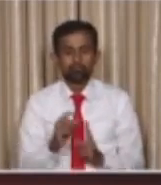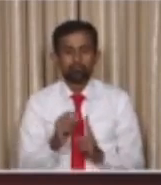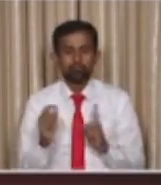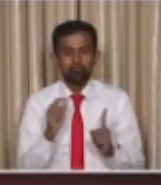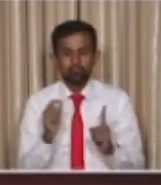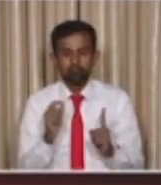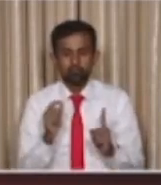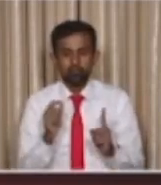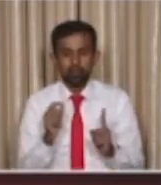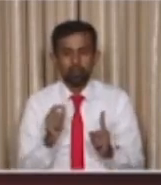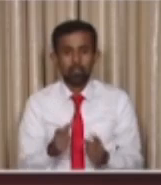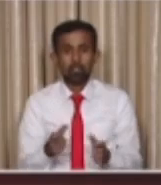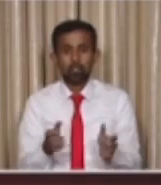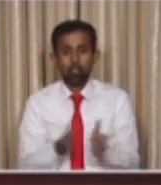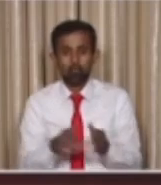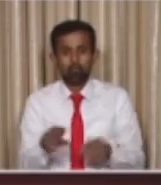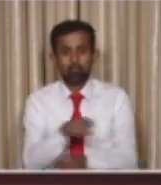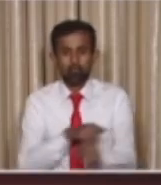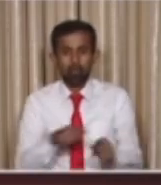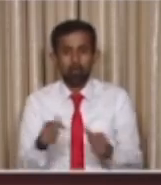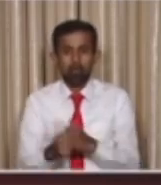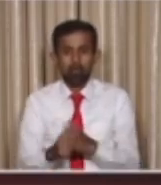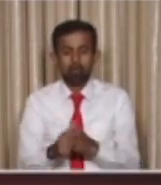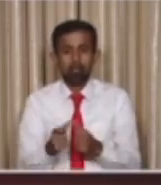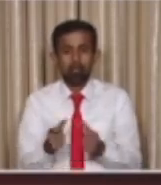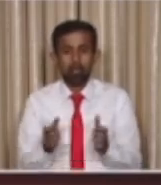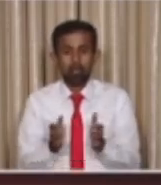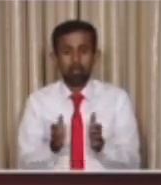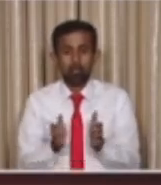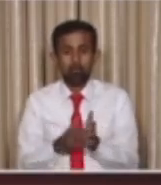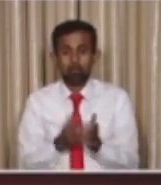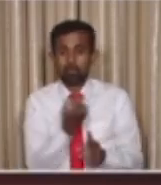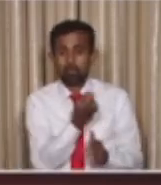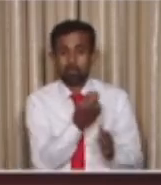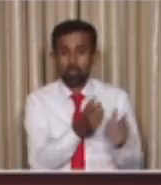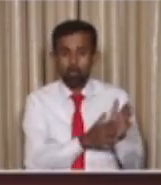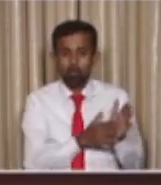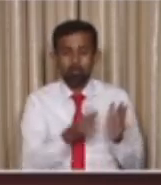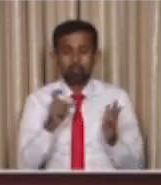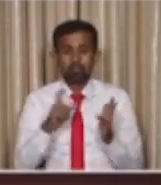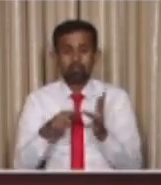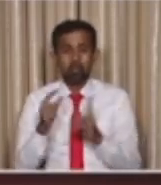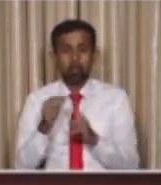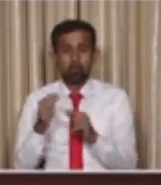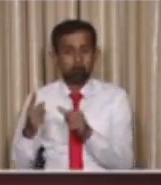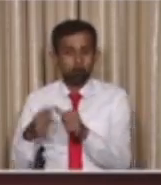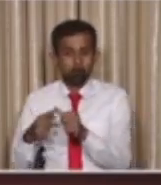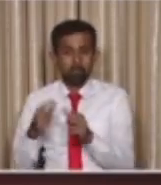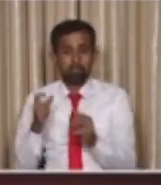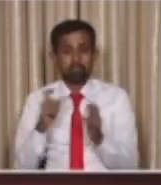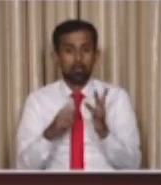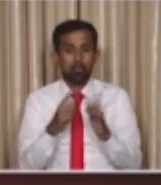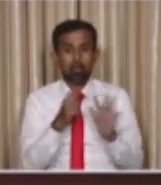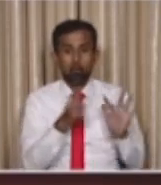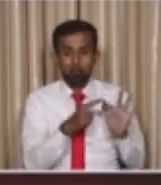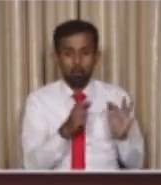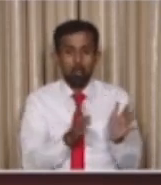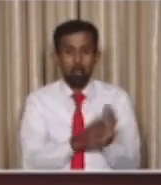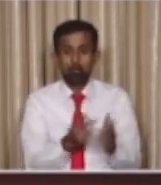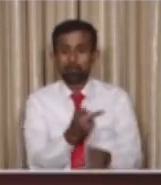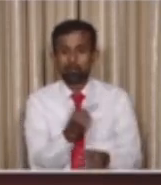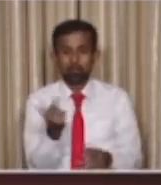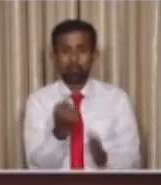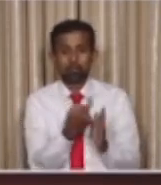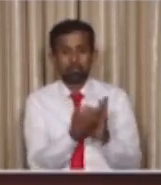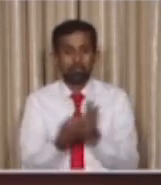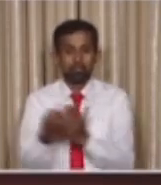පාර්ලිමේන්තුවේ යම් කමිටියක් හදන්න මෙන්න මේ ගිනුම්කාරක සභාව ඒ වගේ කෝපා සහ කෝප් කමිටු දෙකම ඒ නිර්දේශ